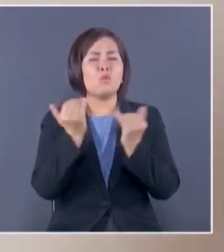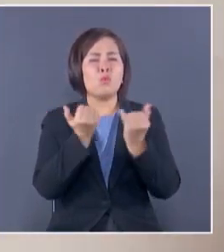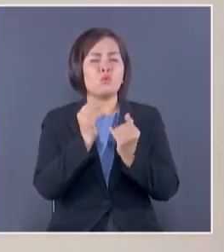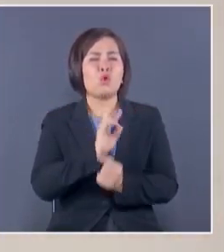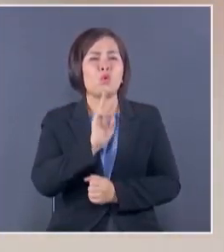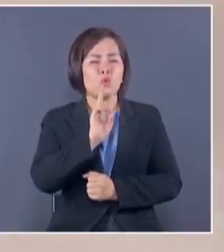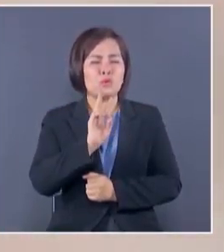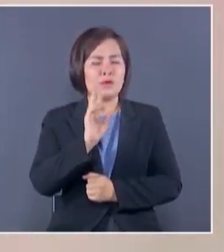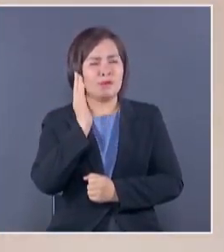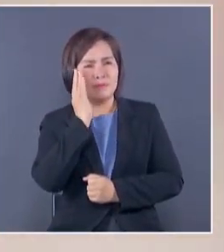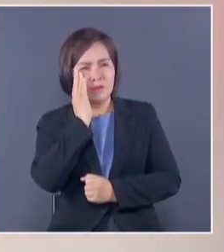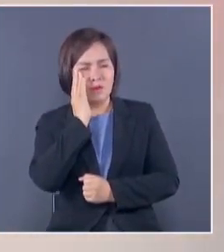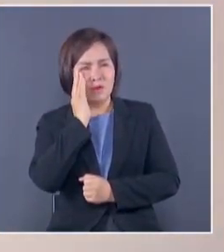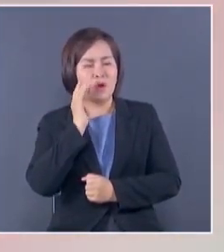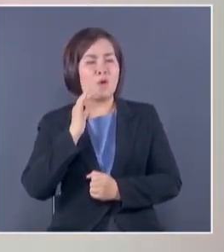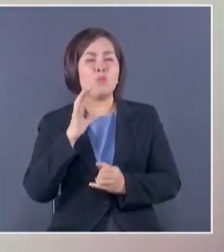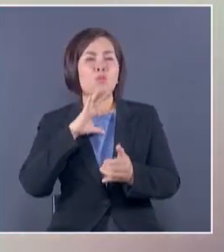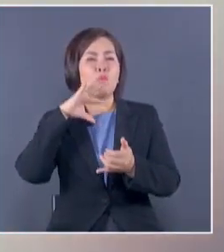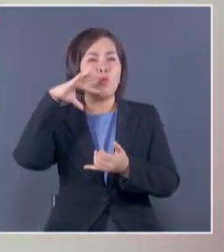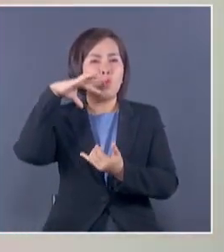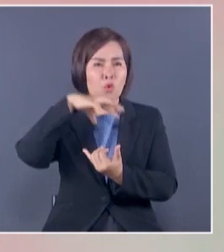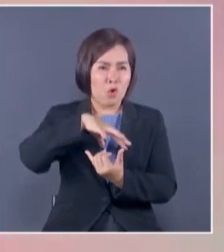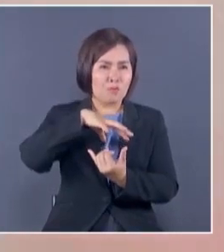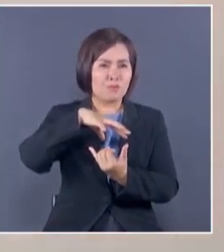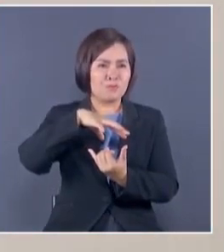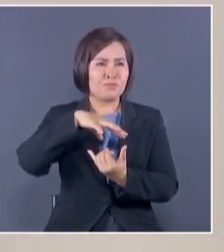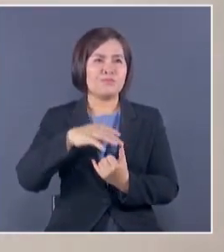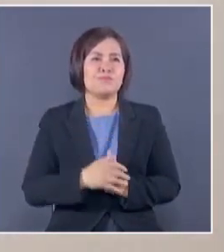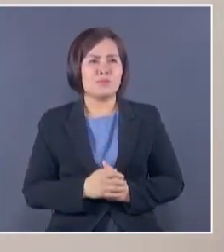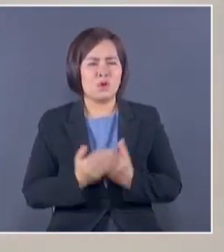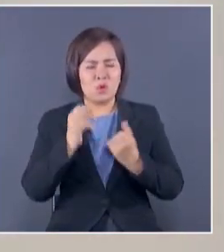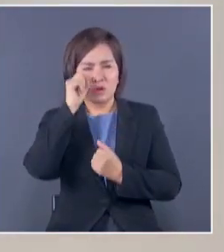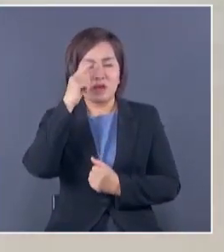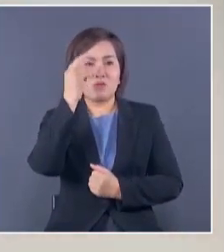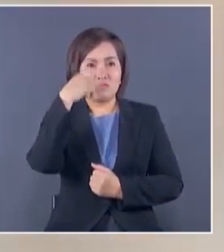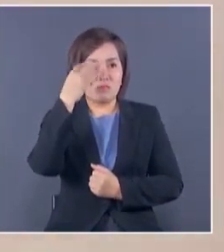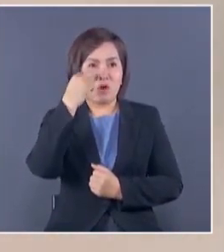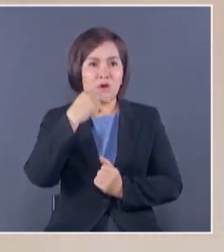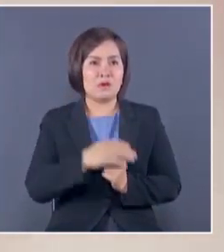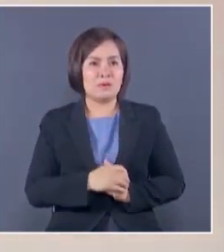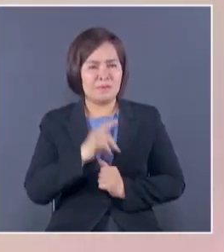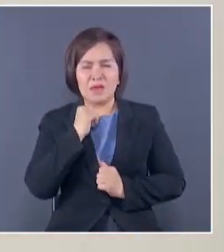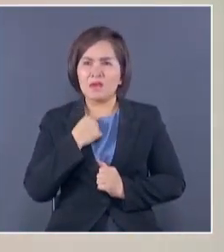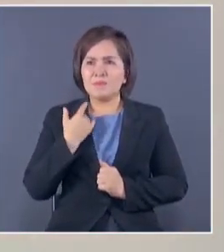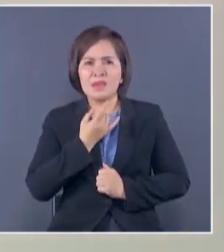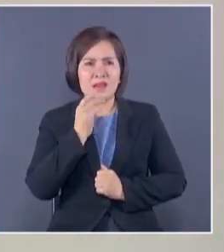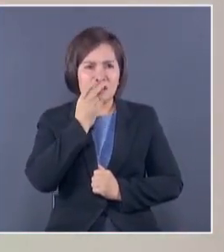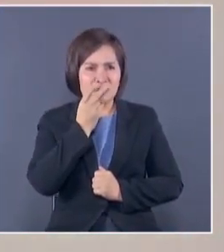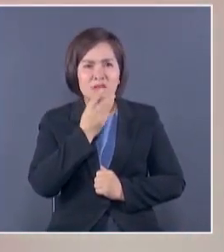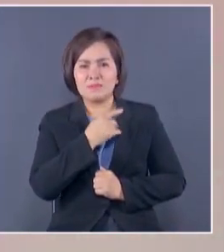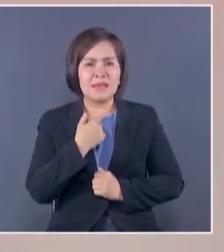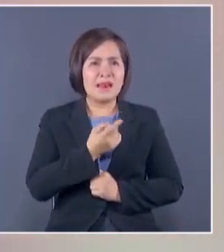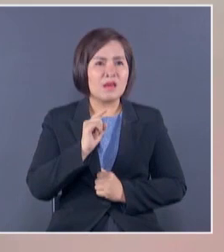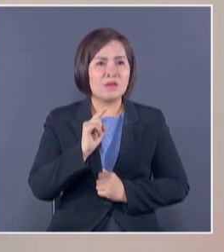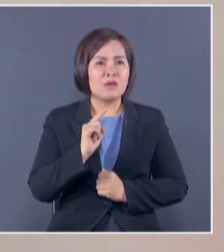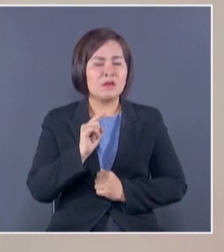เนี่ยแหละครับแล้วก็เอามุ้งครอบลูกสาวไว้วัน น ี้ปรากฏลูกตื่นขึ้นมาร้องคร ับ แล้วแม่ก็ลุกขึ้นมาลูกร้องก็ลุก